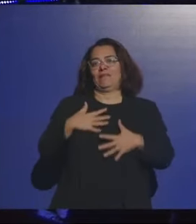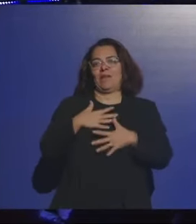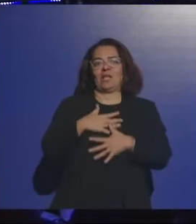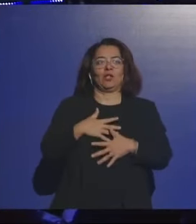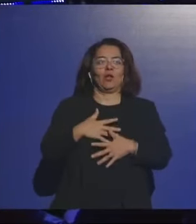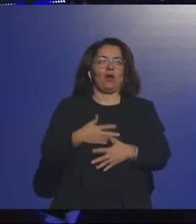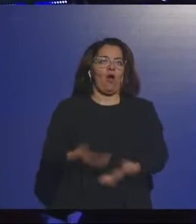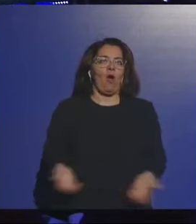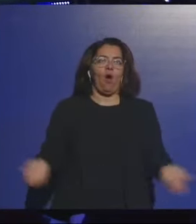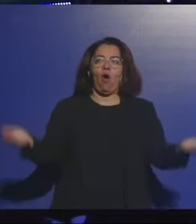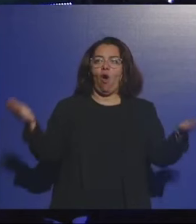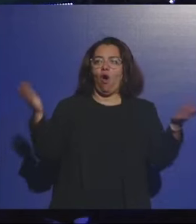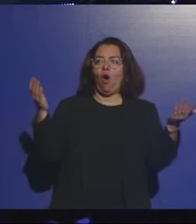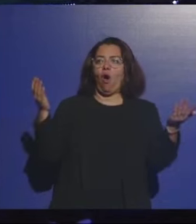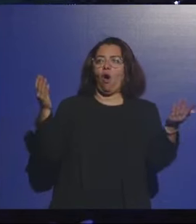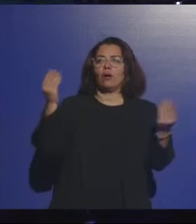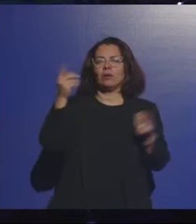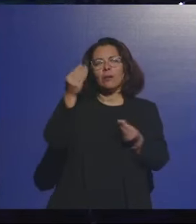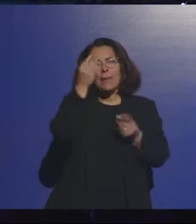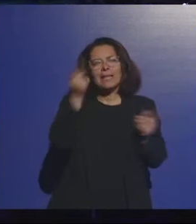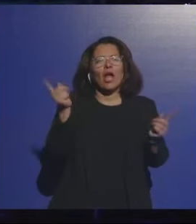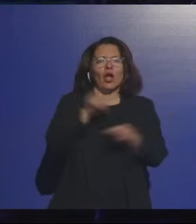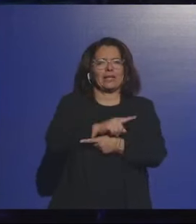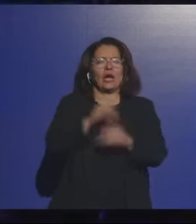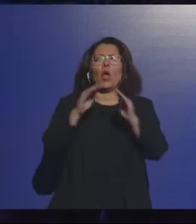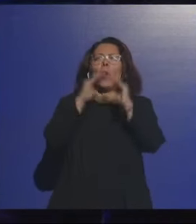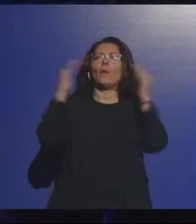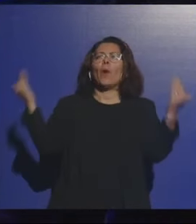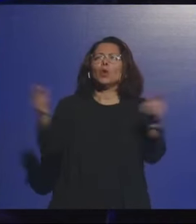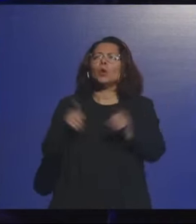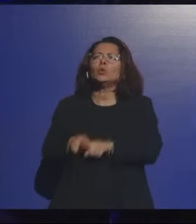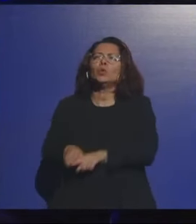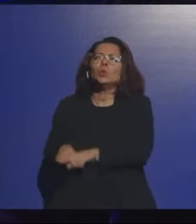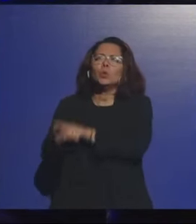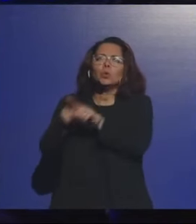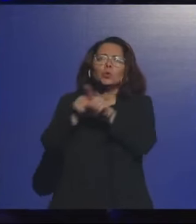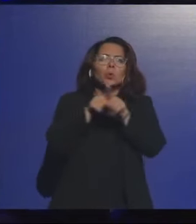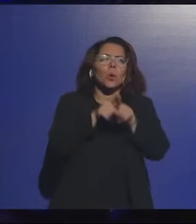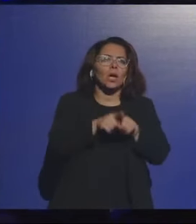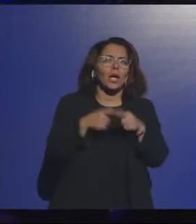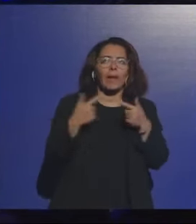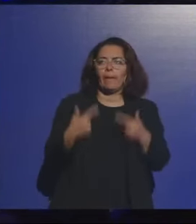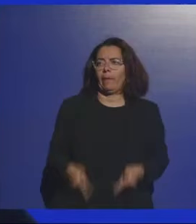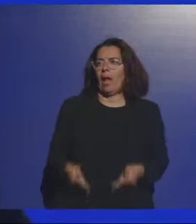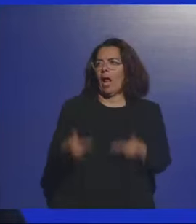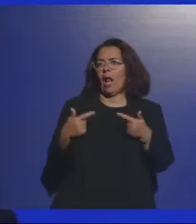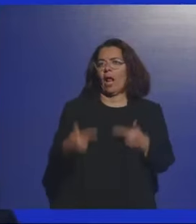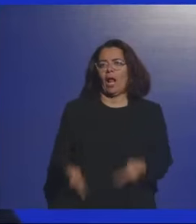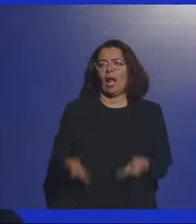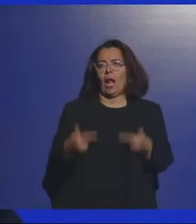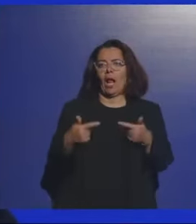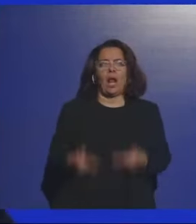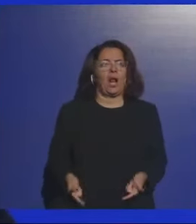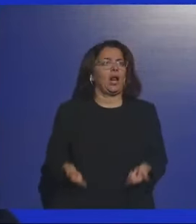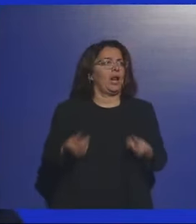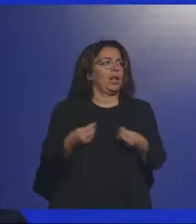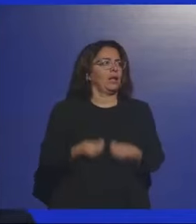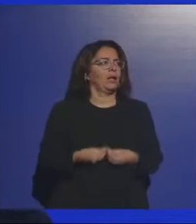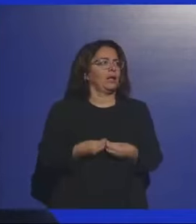pensa un mondo dove siamo tutti uguali Che palle mamma che